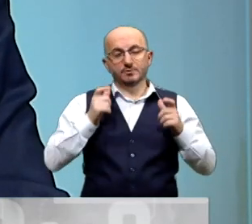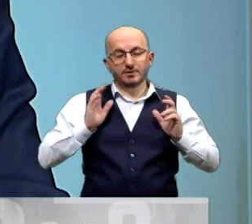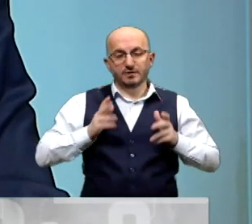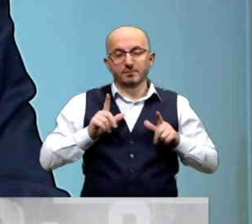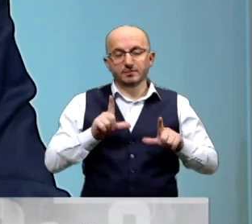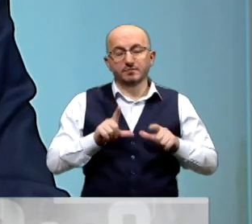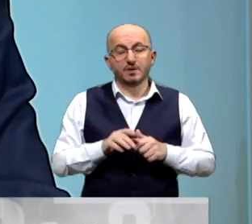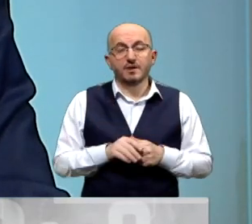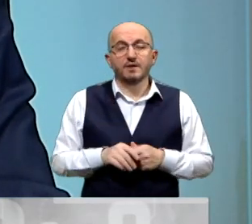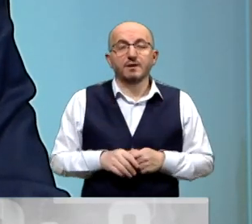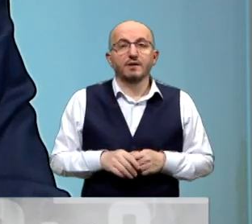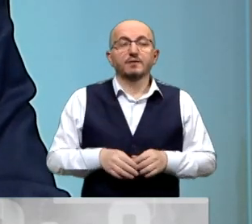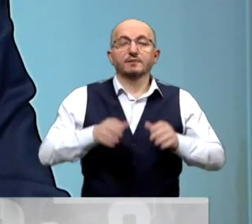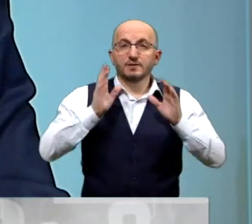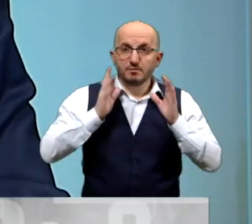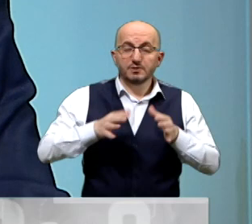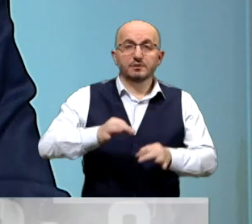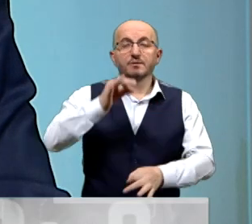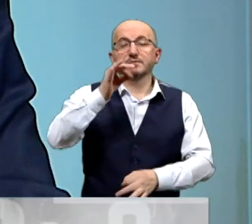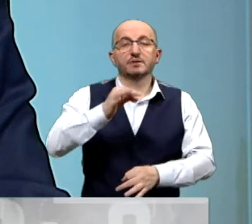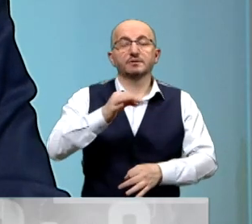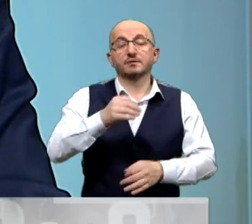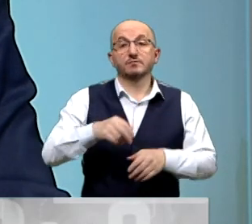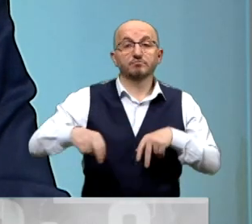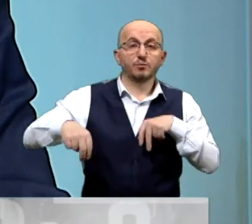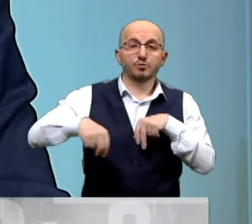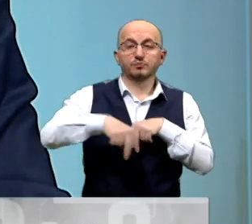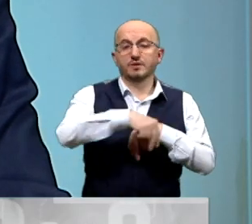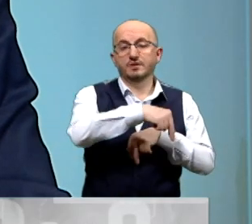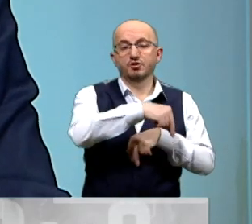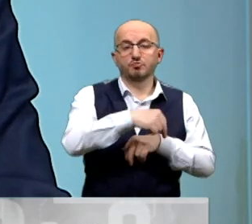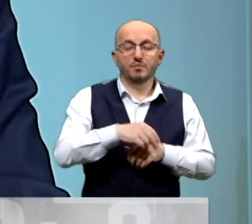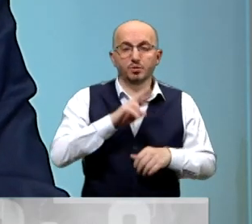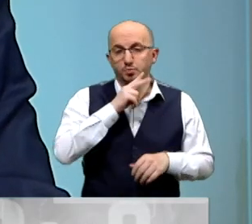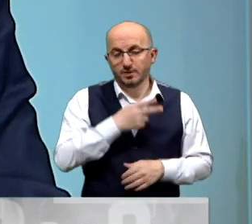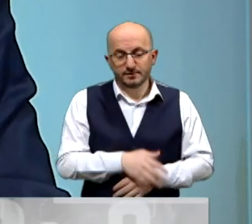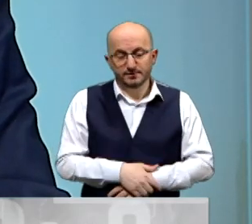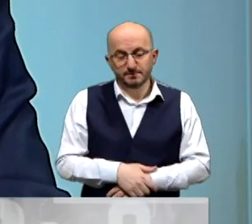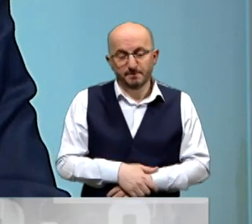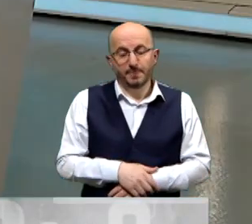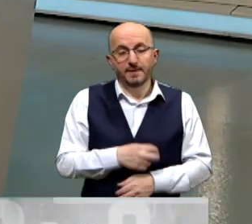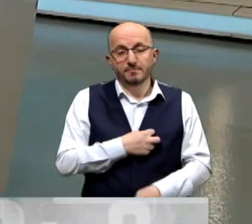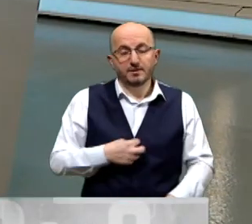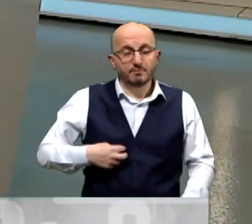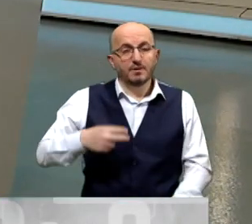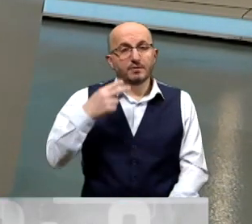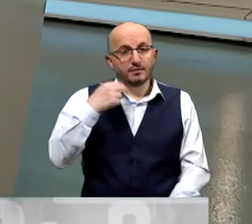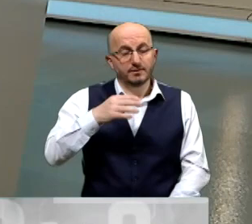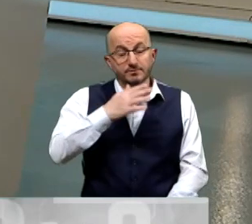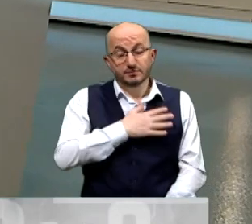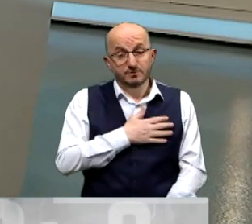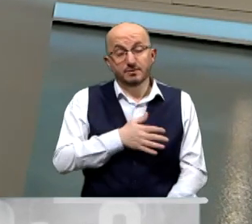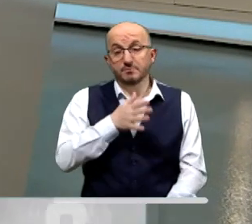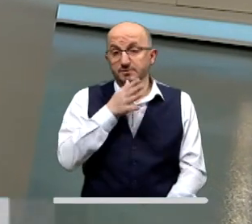namaz kılmalı yani namaz kılan bir insanın önünden geçmek Günahtır Hz Peygamber yani